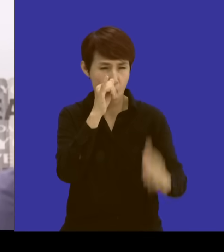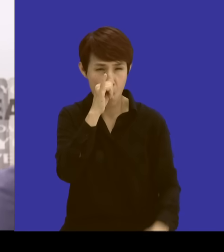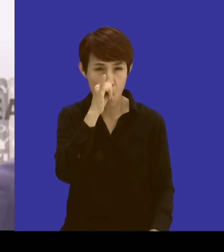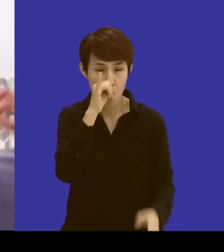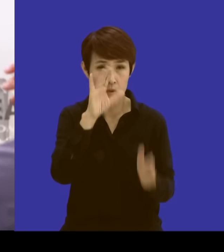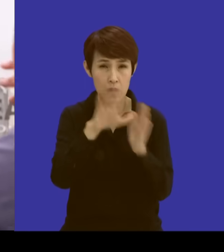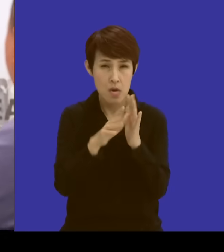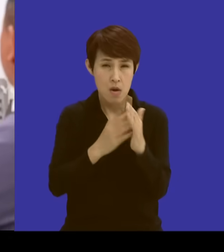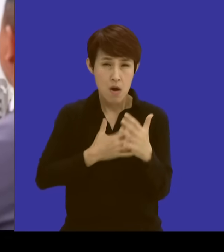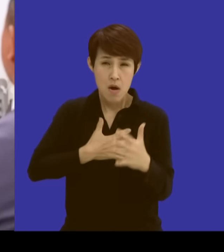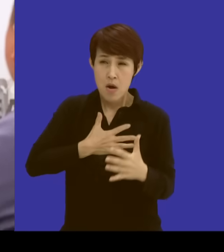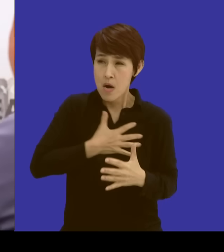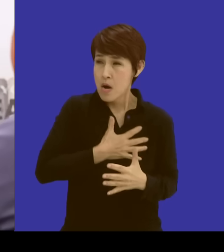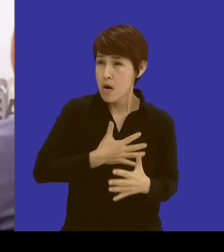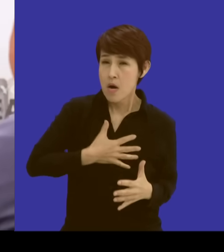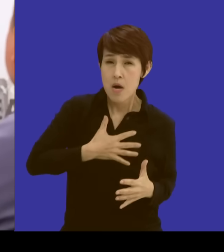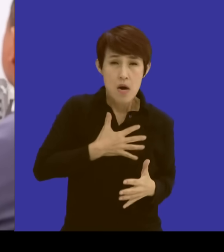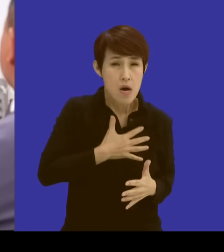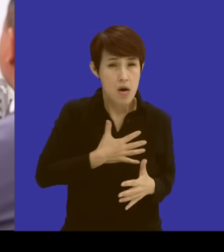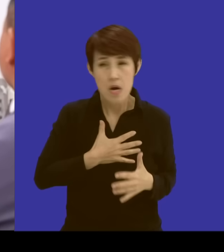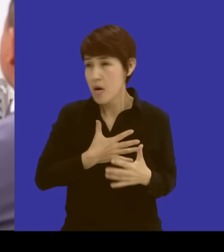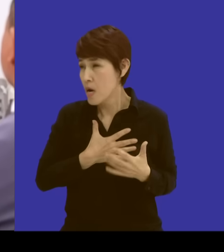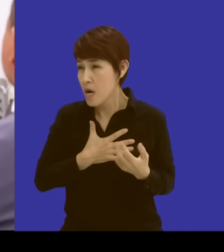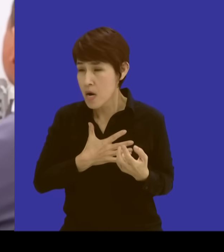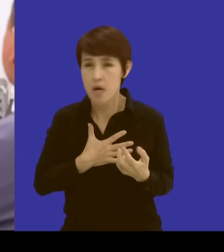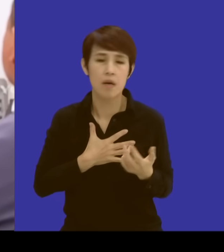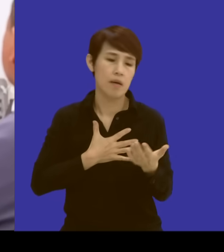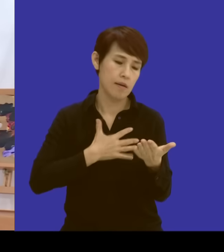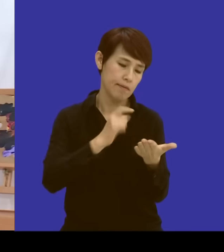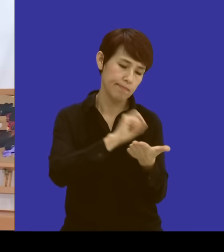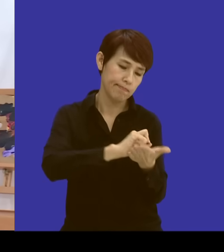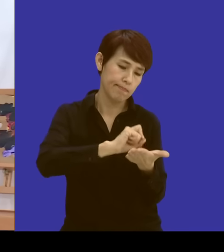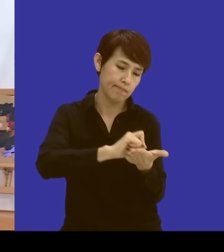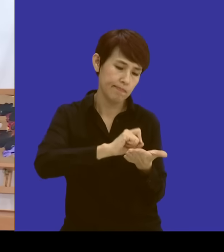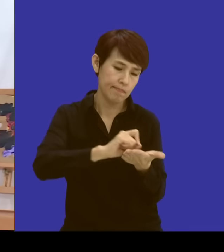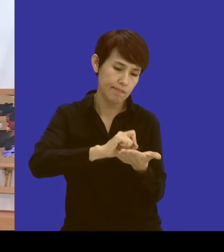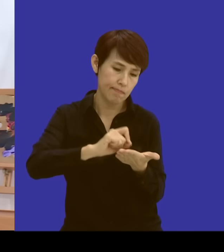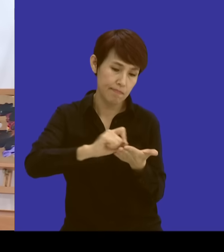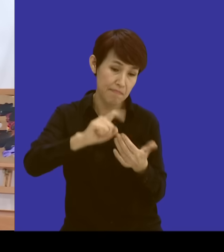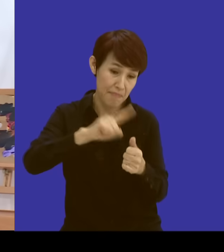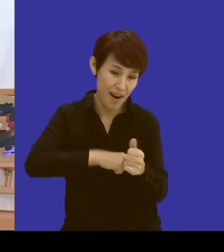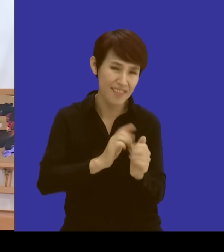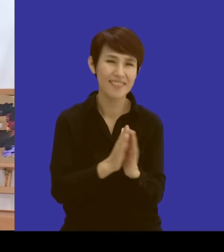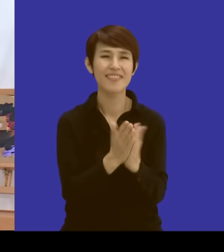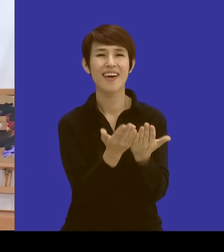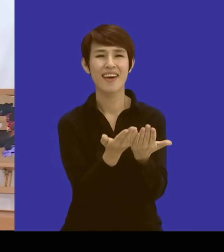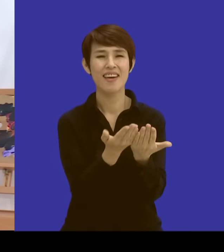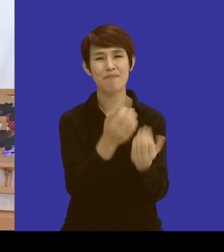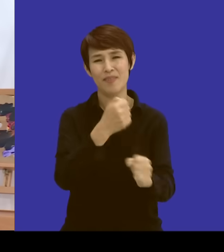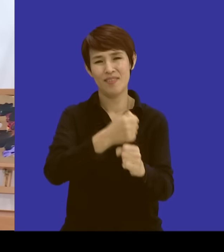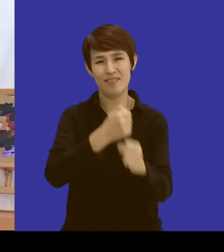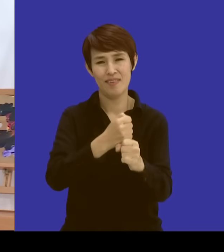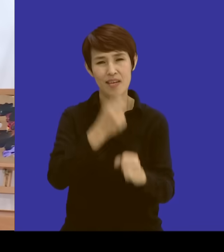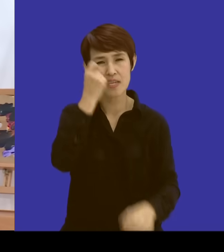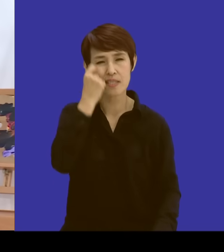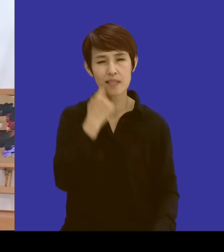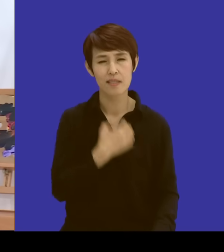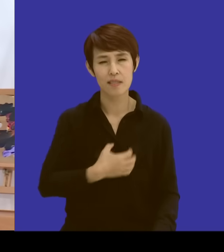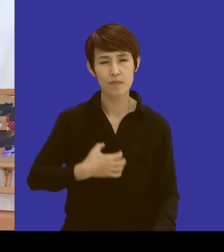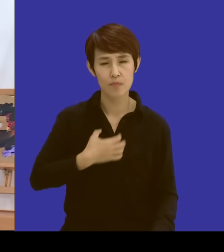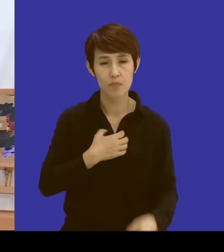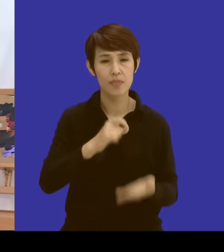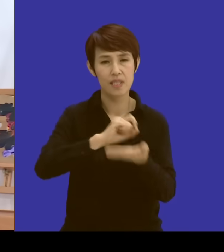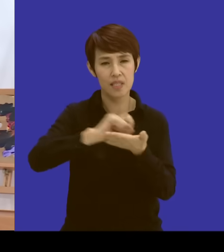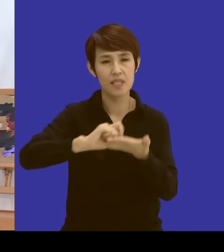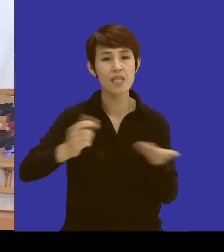감정이 폭풍을 치잖아요. 근데 그걸 그대로 다 썼죠. 이제 사실 그게 책으로 나왔고요. 슬픔을 쓰는 일이라는 책으로 나왔고